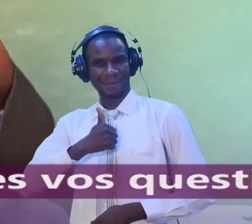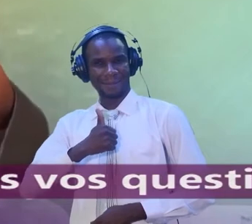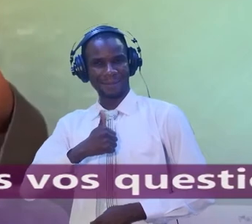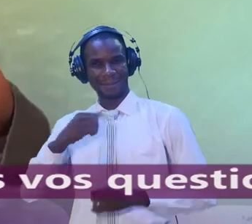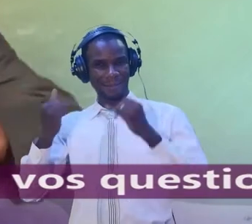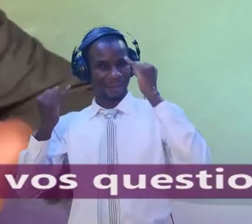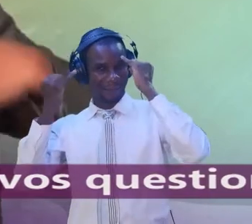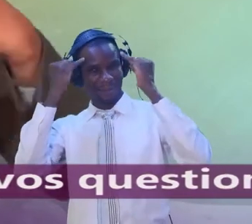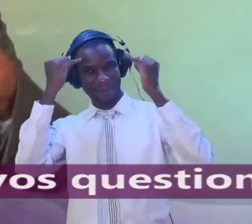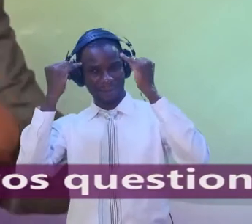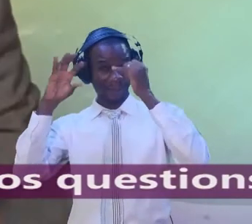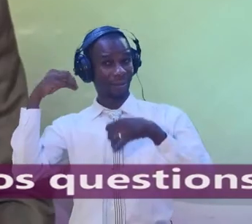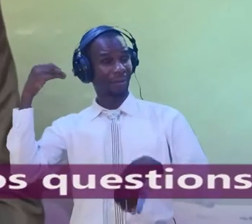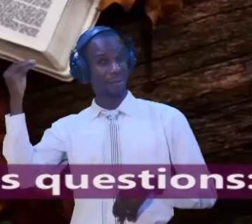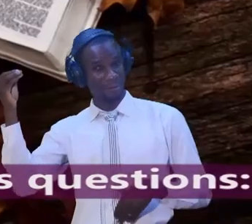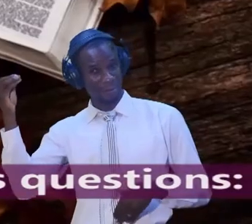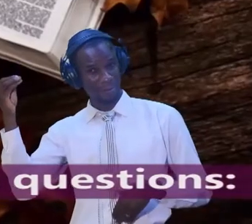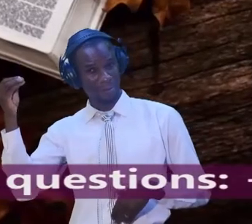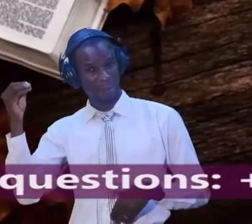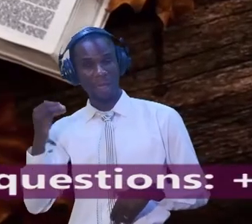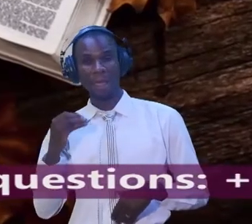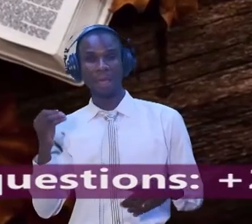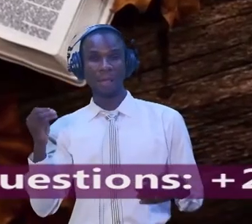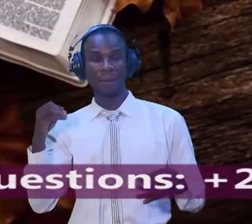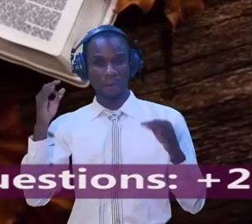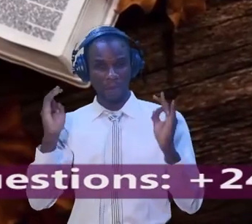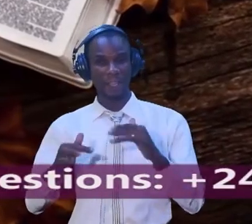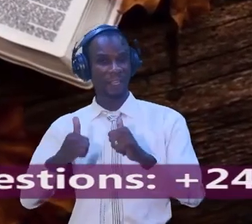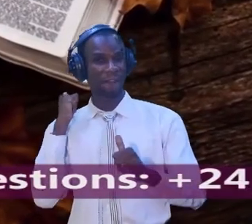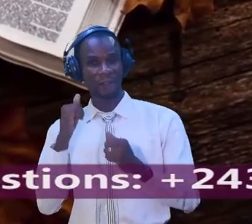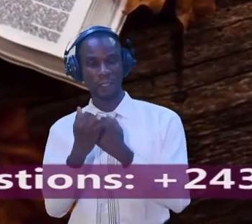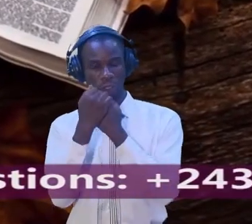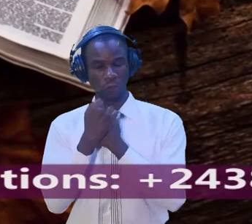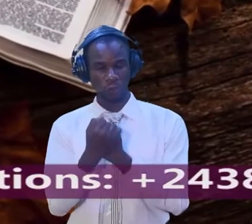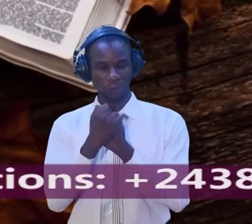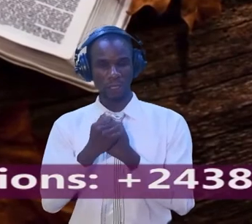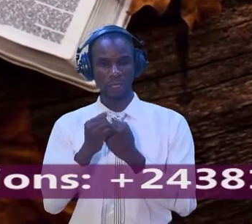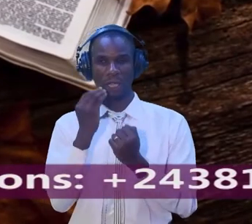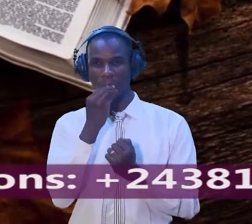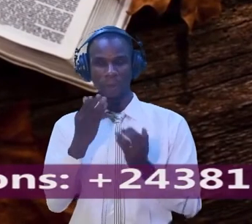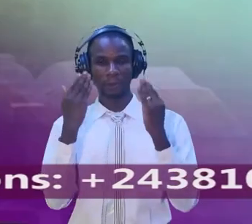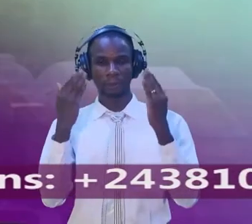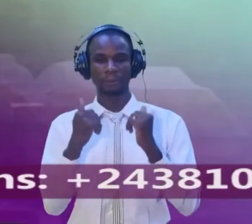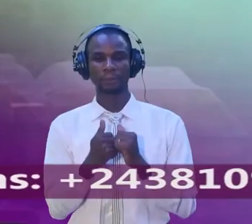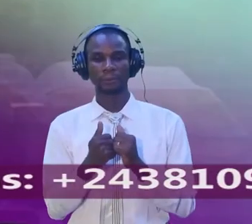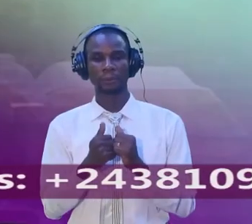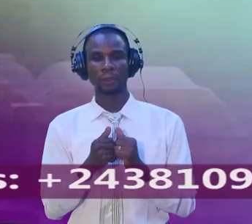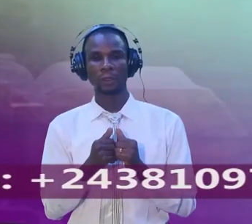hisia zao na mila zao na vitu wanavyoona pahali pa kutegemea neno la Mungu.